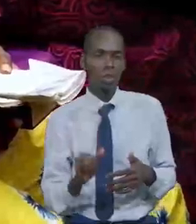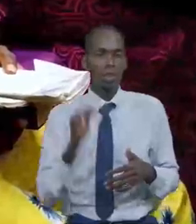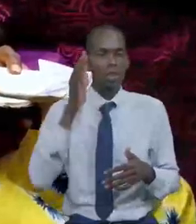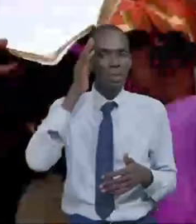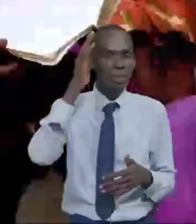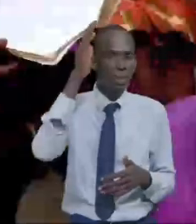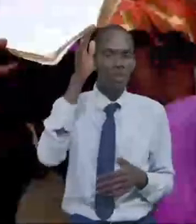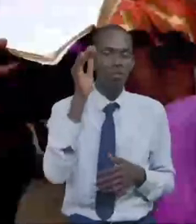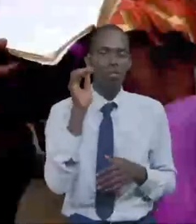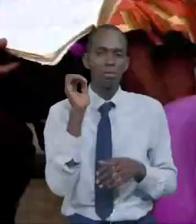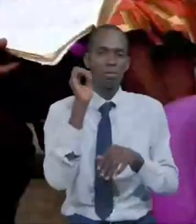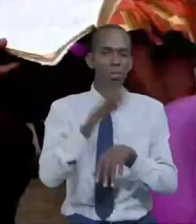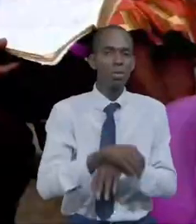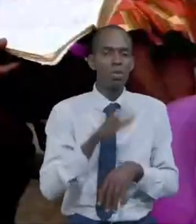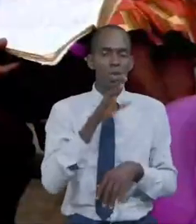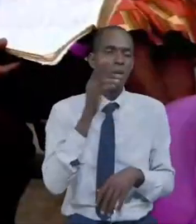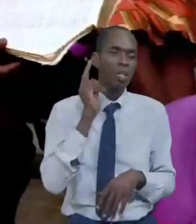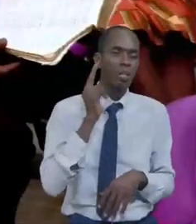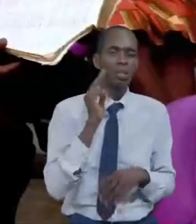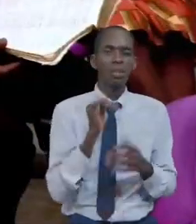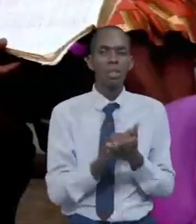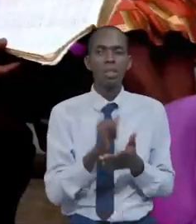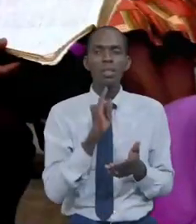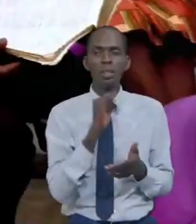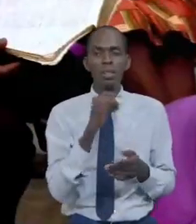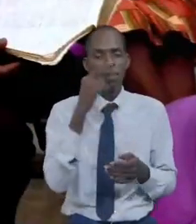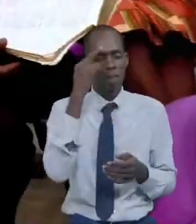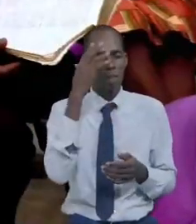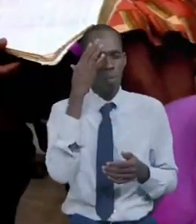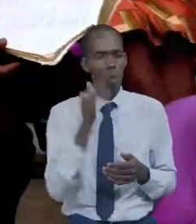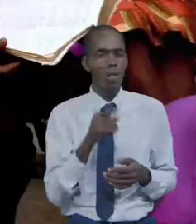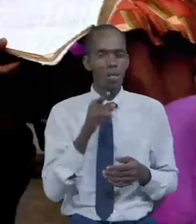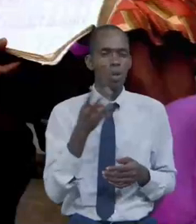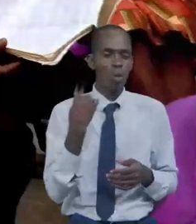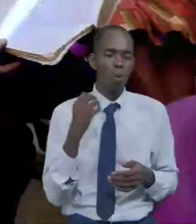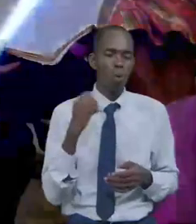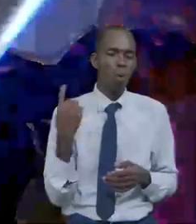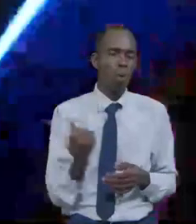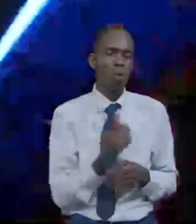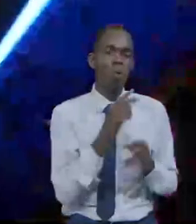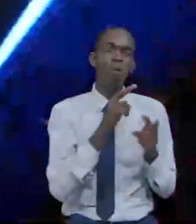la destinée est plus pesante que l'histoire. Est